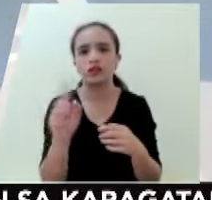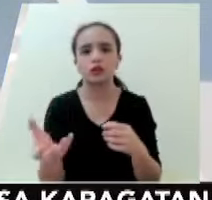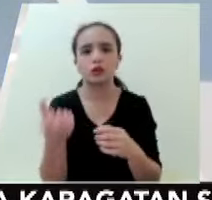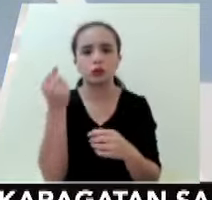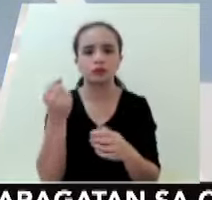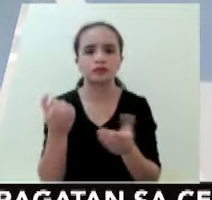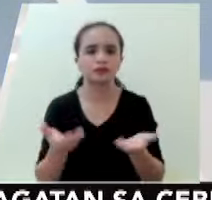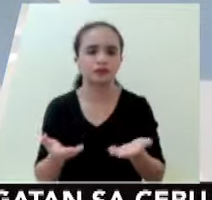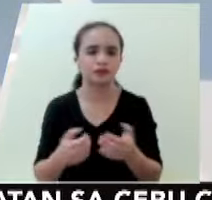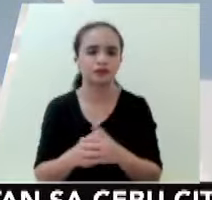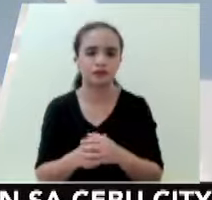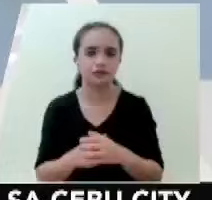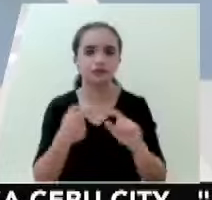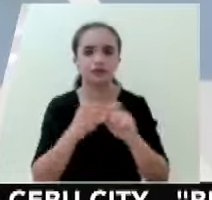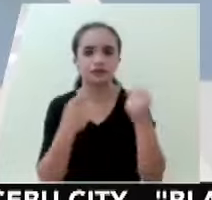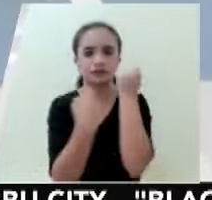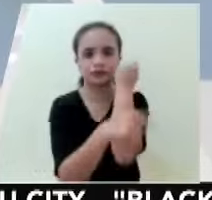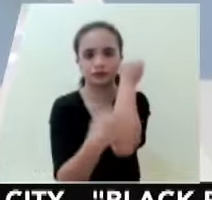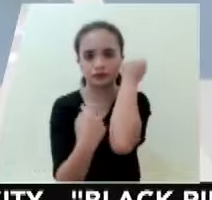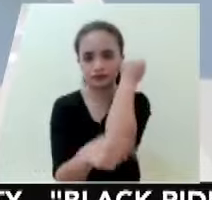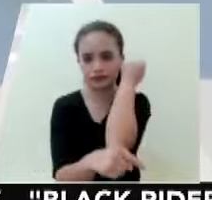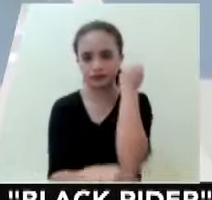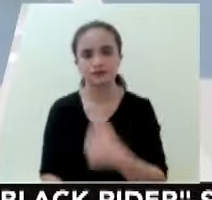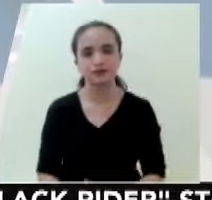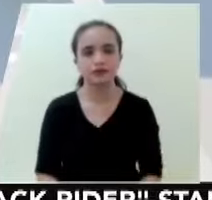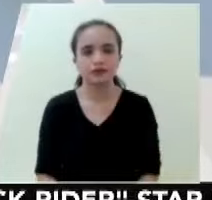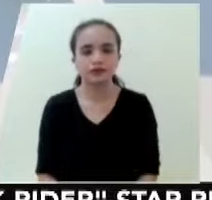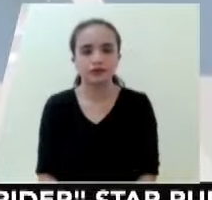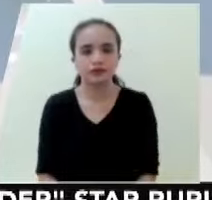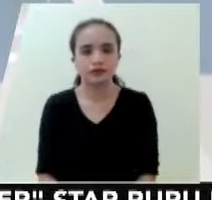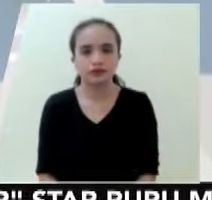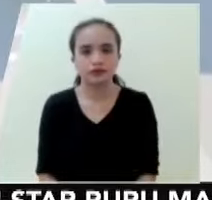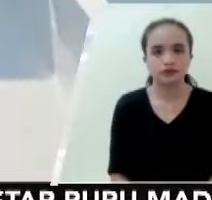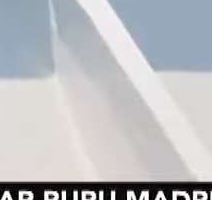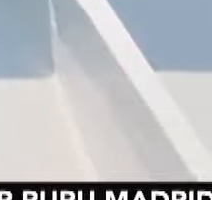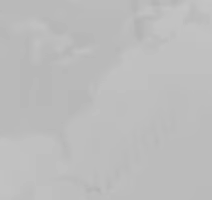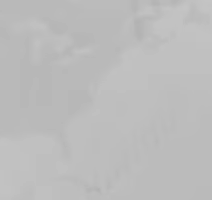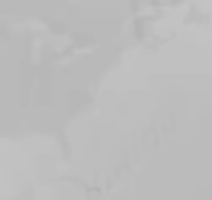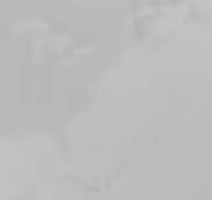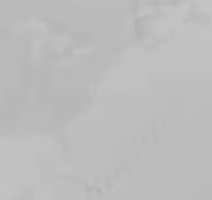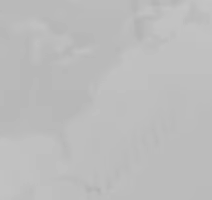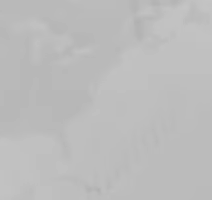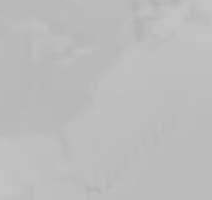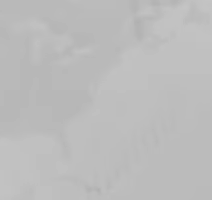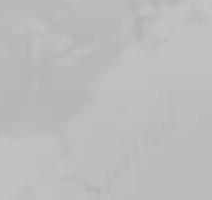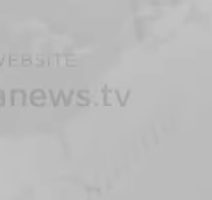para sa GMA Integrated News, Rafi Timas, nakatutok 24 oras.